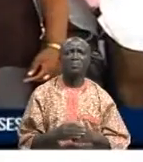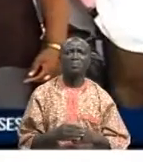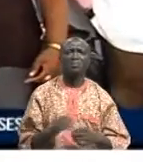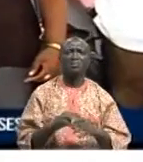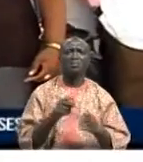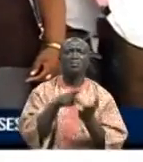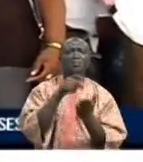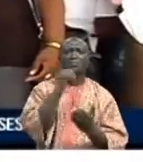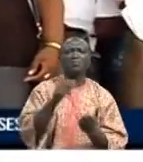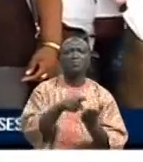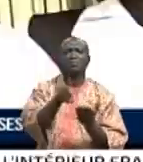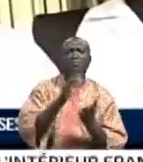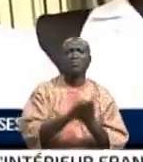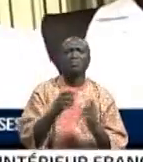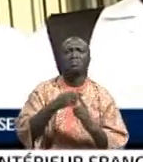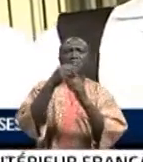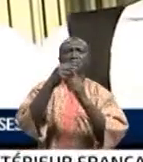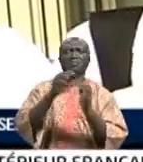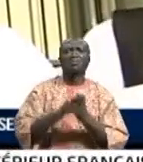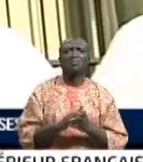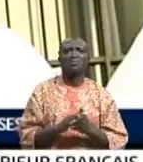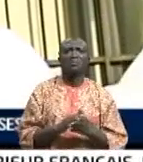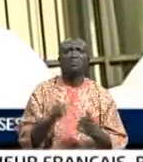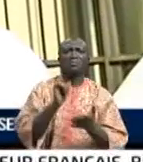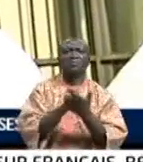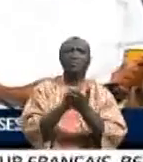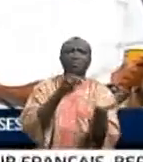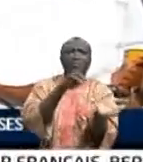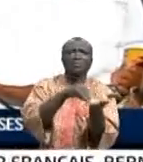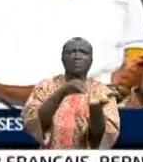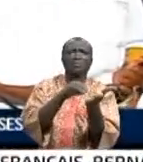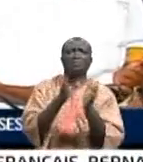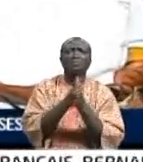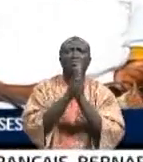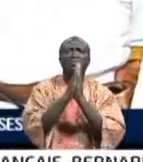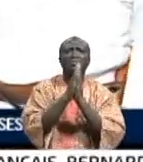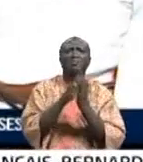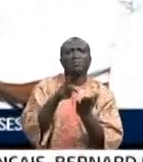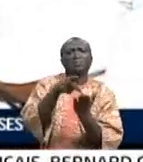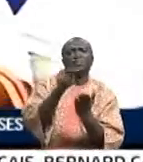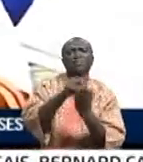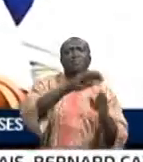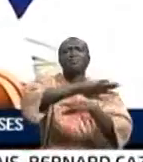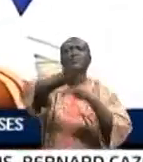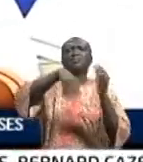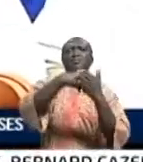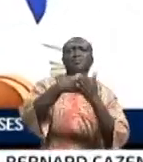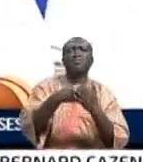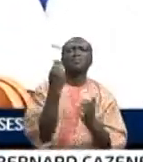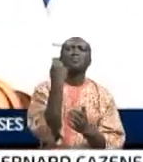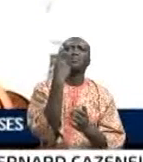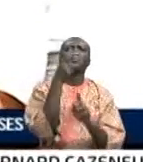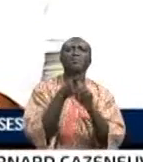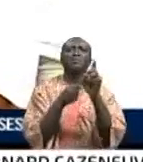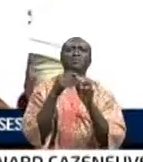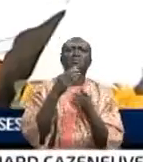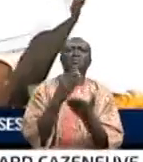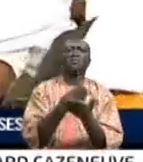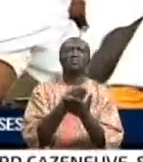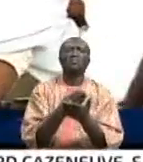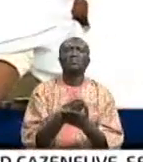mosabecue en spécialisation ces médecins réclament le paiement intégral de 11 mois de bourse il nous avait promis